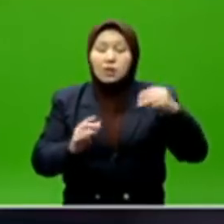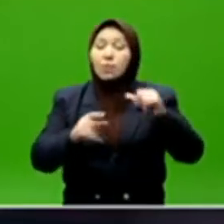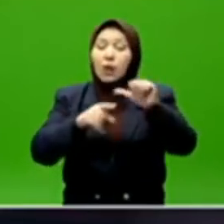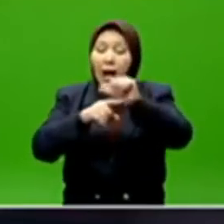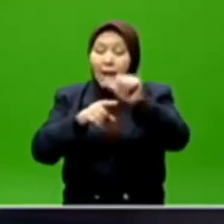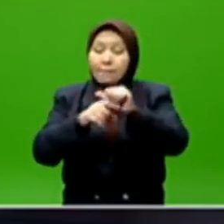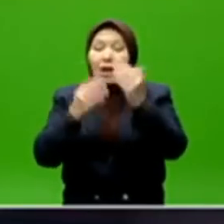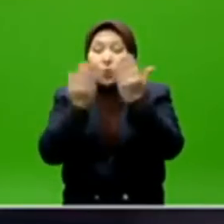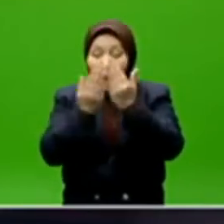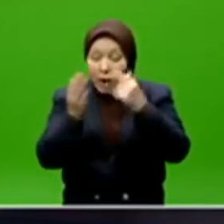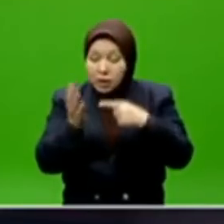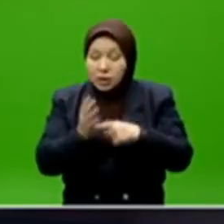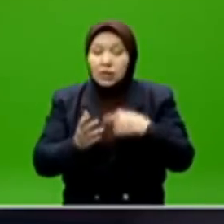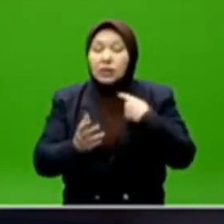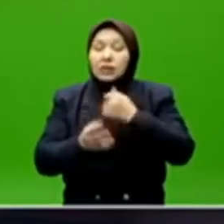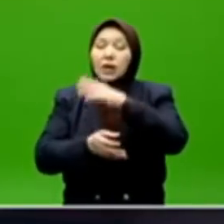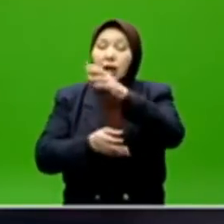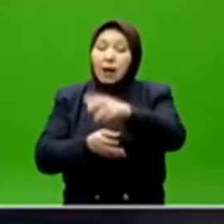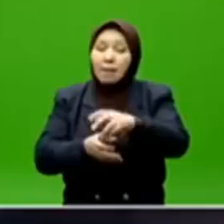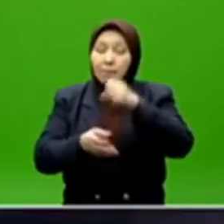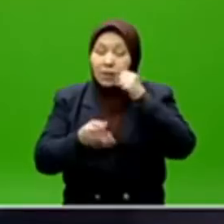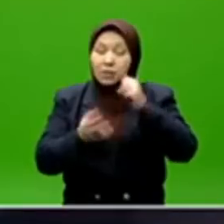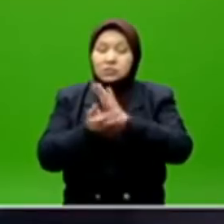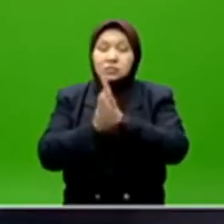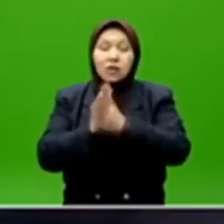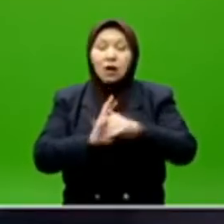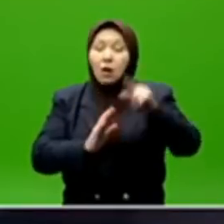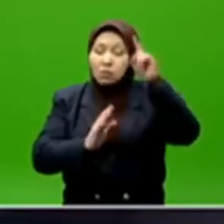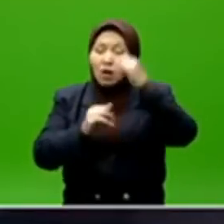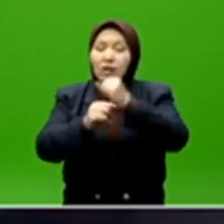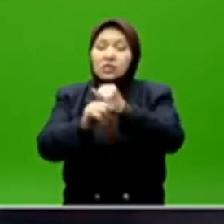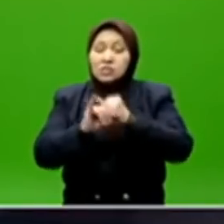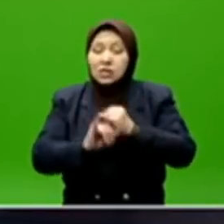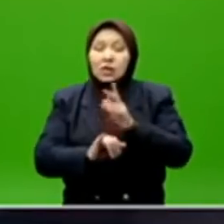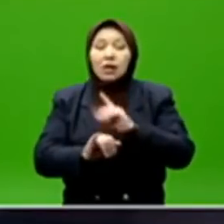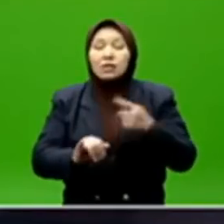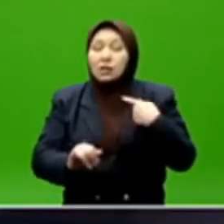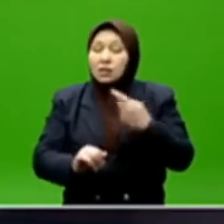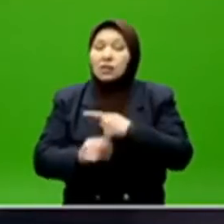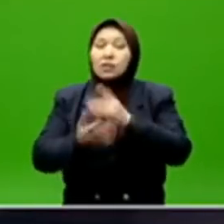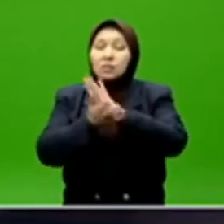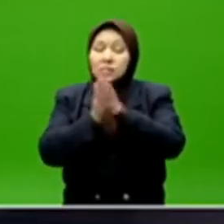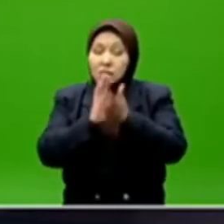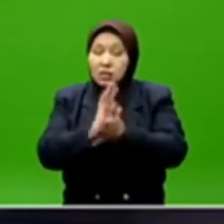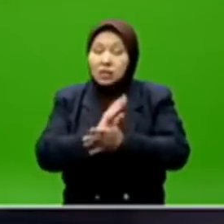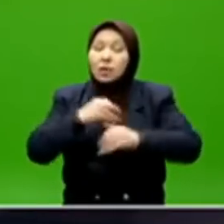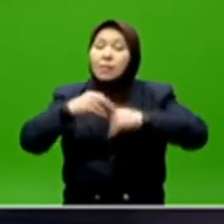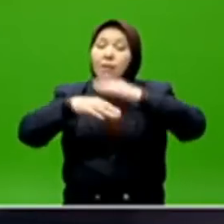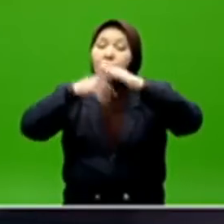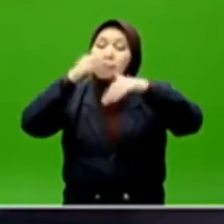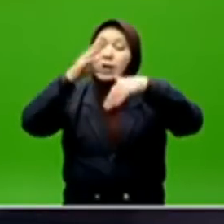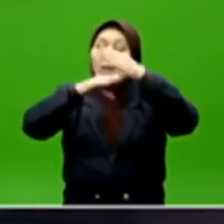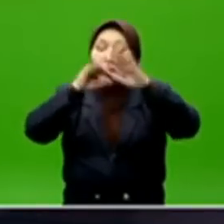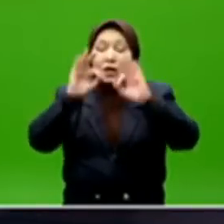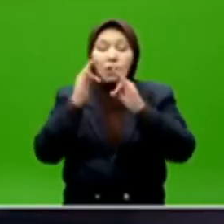sebenarnya, iaitu kita ambil agar Allah izinkan kita ya. Betul. Jadi ataupun membina keluarga yang sentiasa